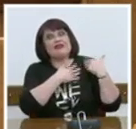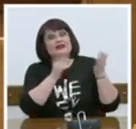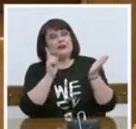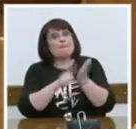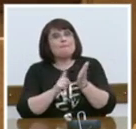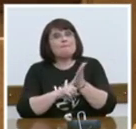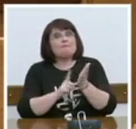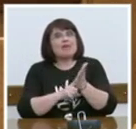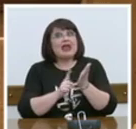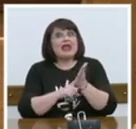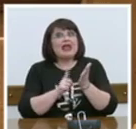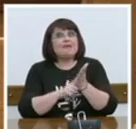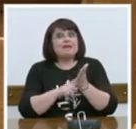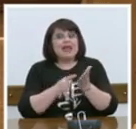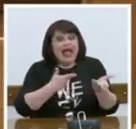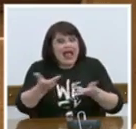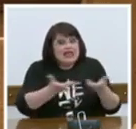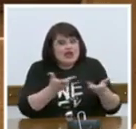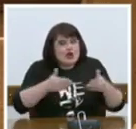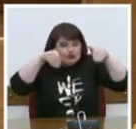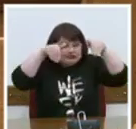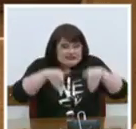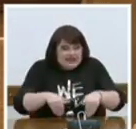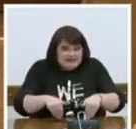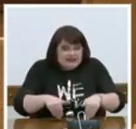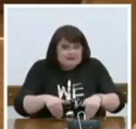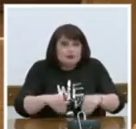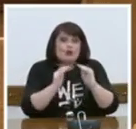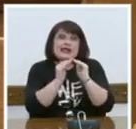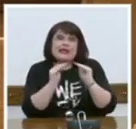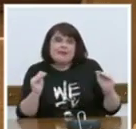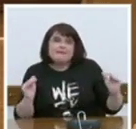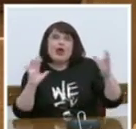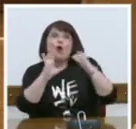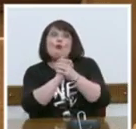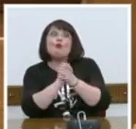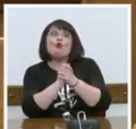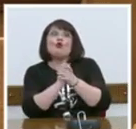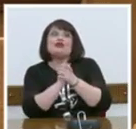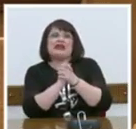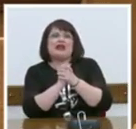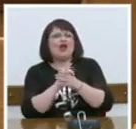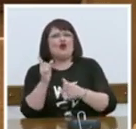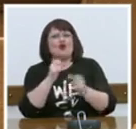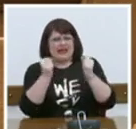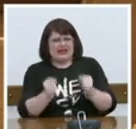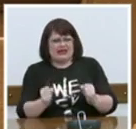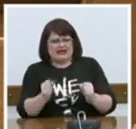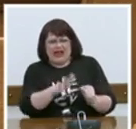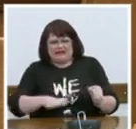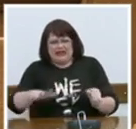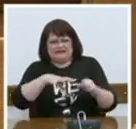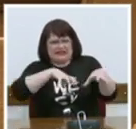τον άλληλο σεβασμό και την ομόνοια στην κοινωνία, αντί να νομοθετείτε καταστάσεις που διχάζουν